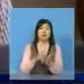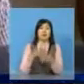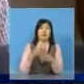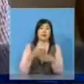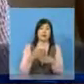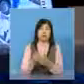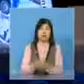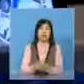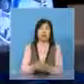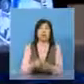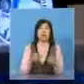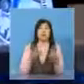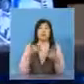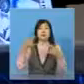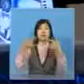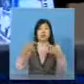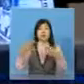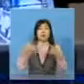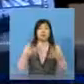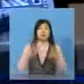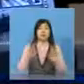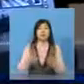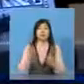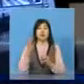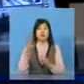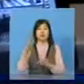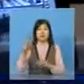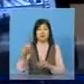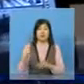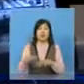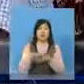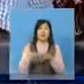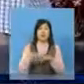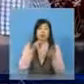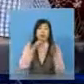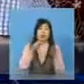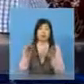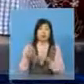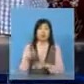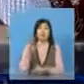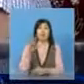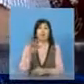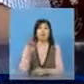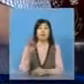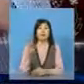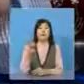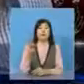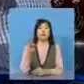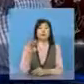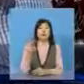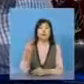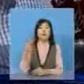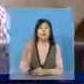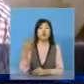тем за мониторами работы 14 операторов одним из народных контролеров является be bad марта iv который 34 года